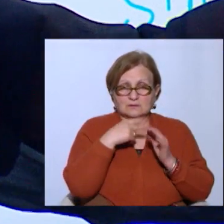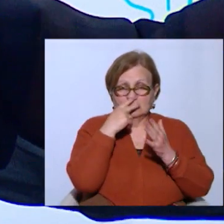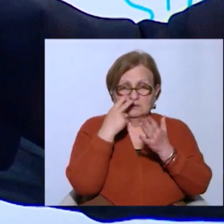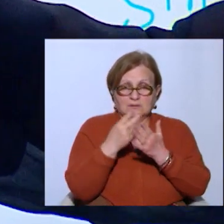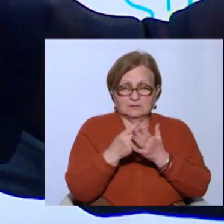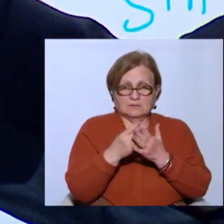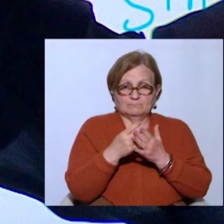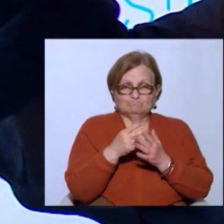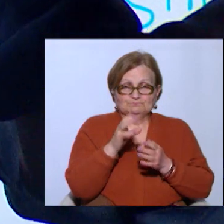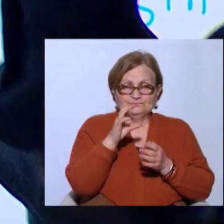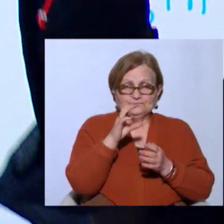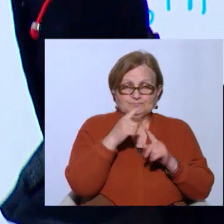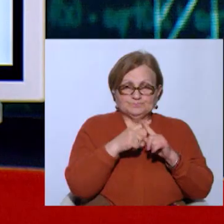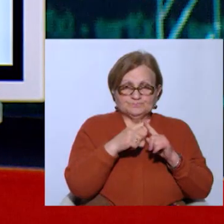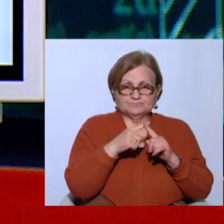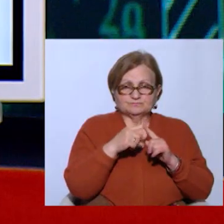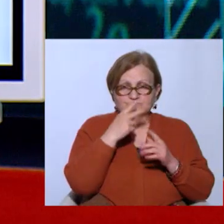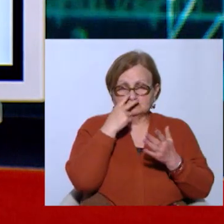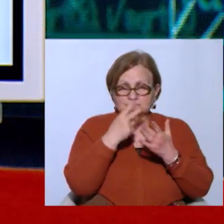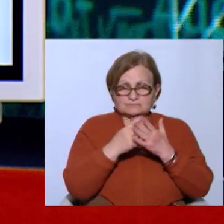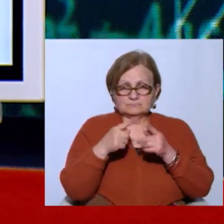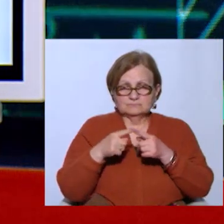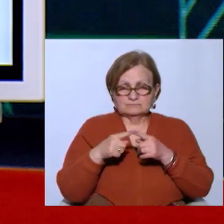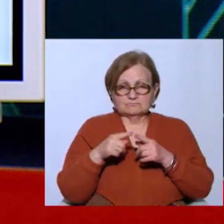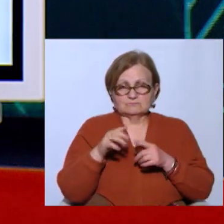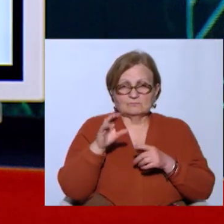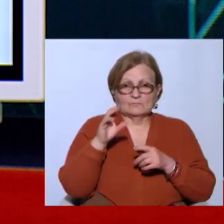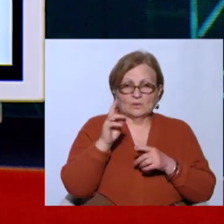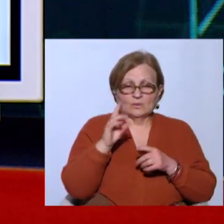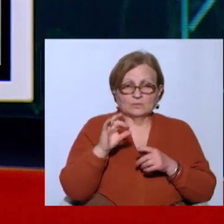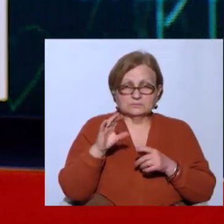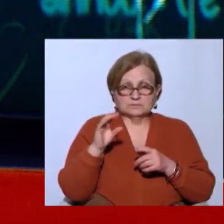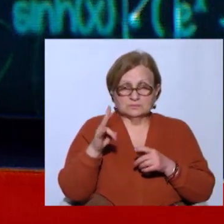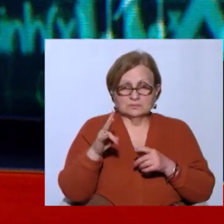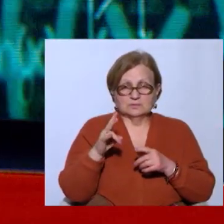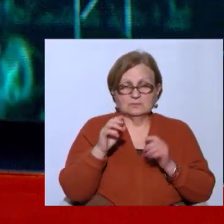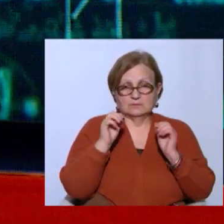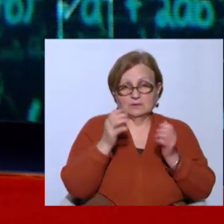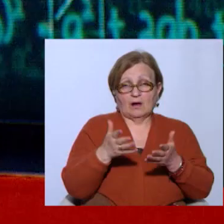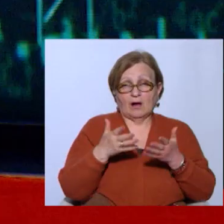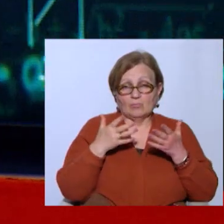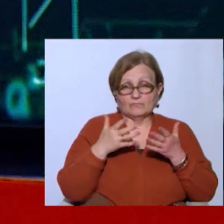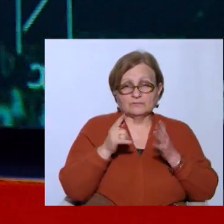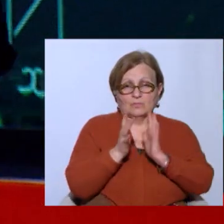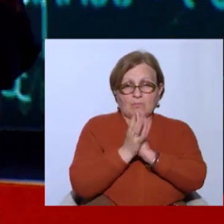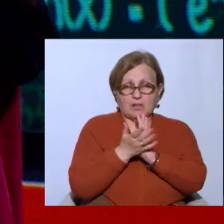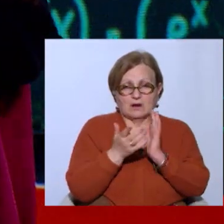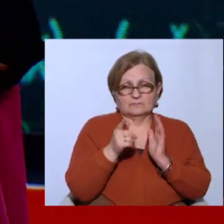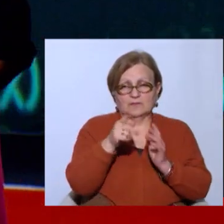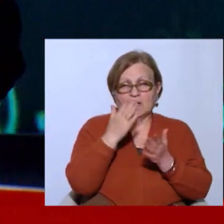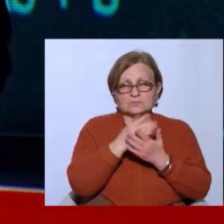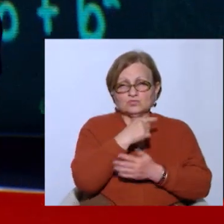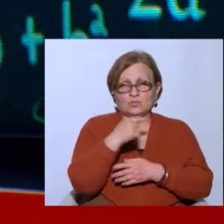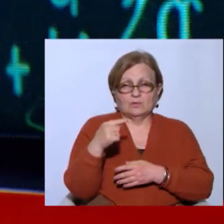დავინახეთ x მიჩვენებს კუთხის კოსინუსს და y-ის სინუსს. ესე იგი კოსინუსი გამოვიდა რომ ბლაგვი კუთხის კოსინუსი უარყოფითი